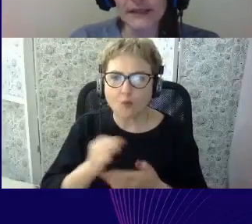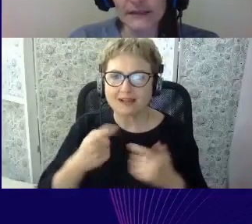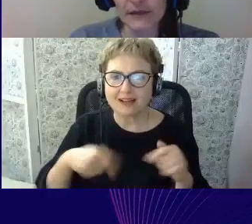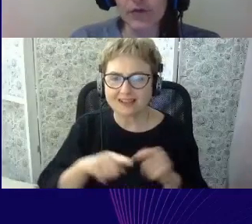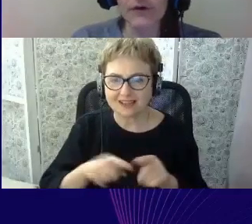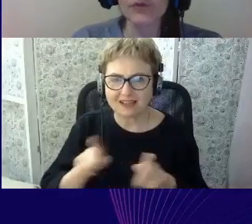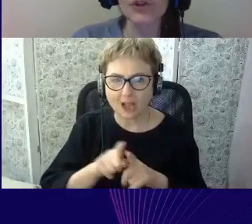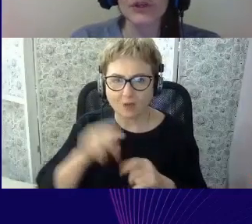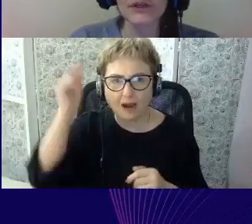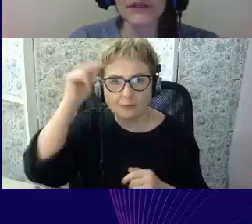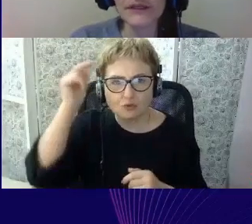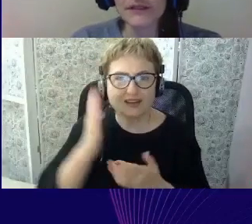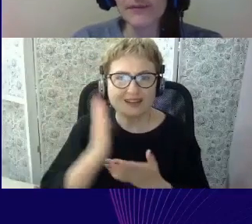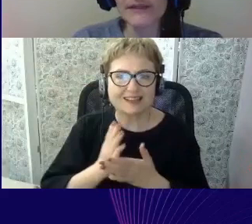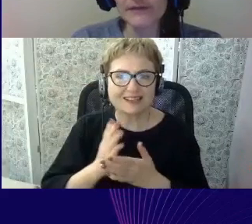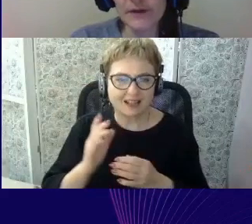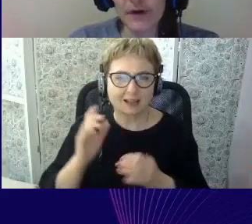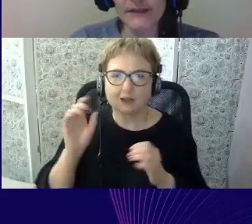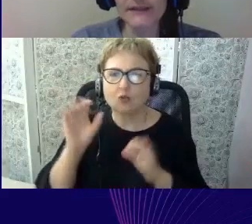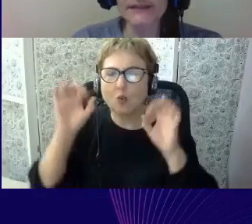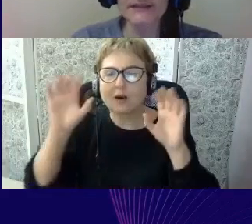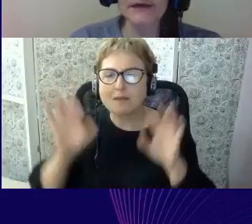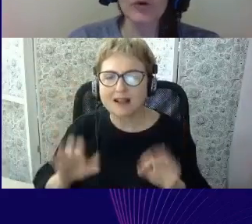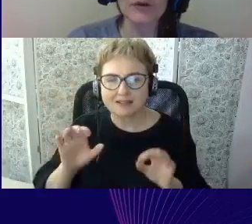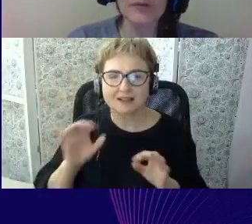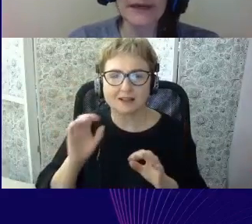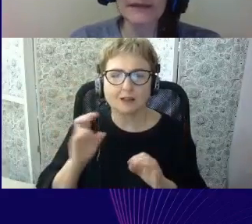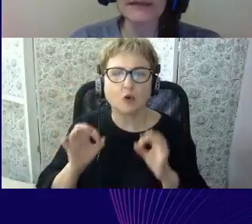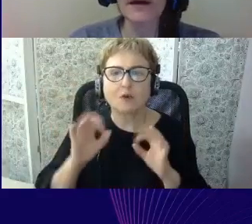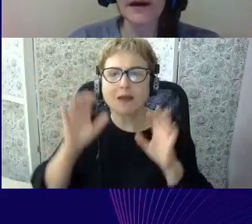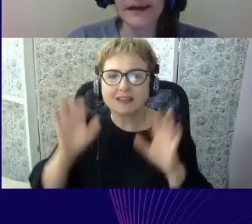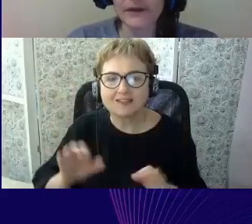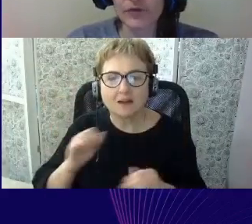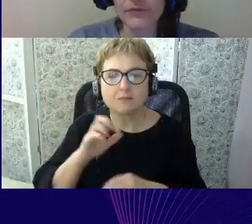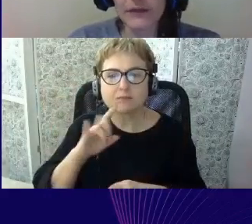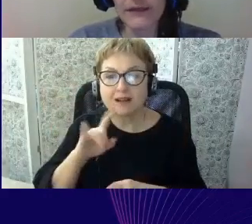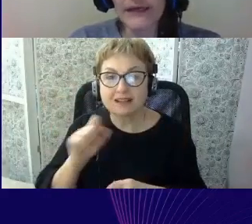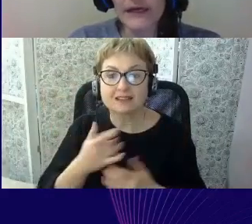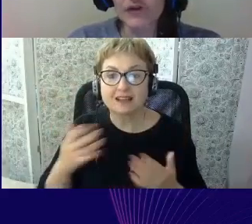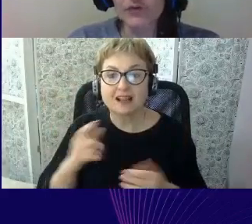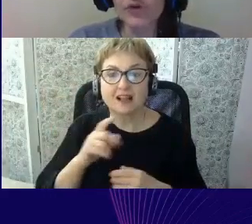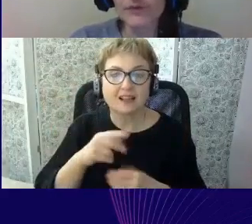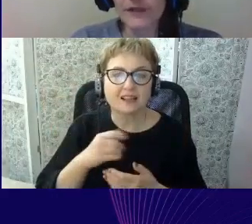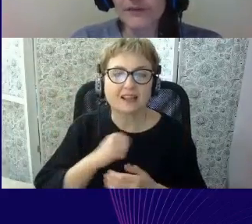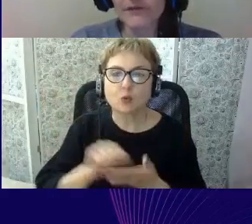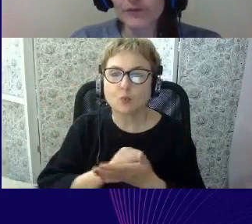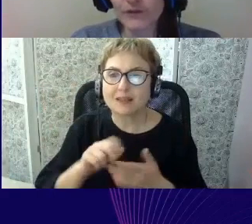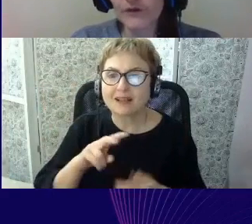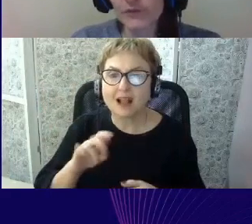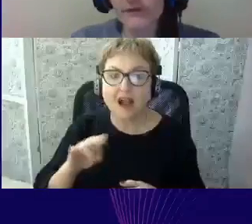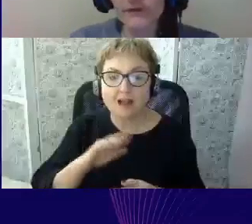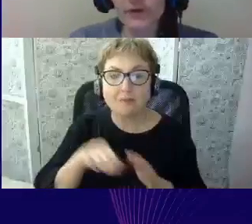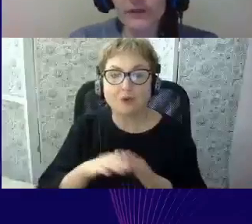опыт организации такого обучения, есть нормативная база, есть разработанные проектные локальные документы, которые мы можем